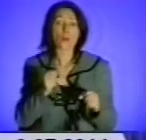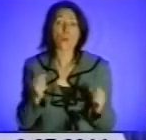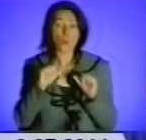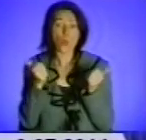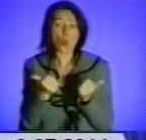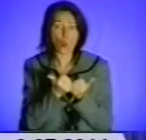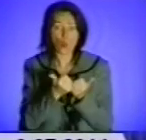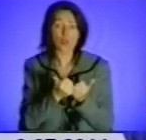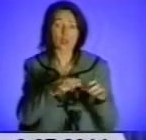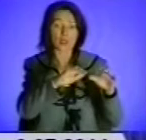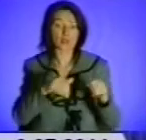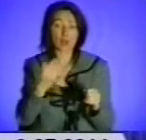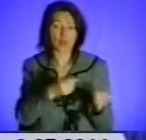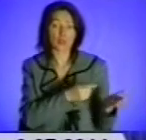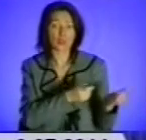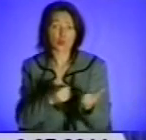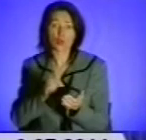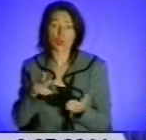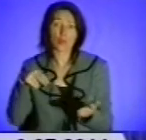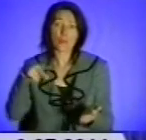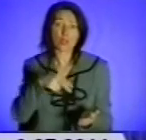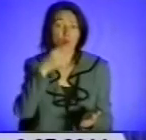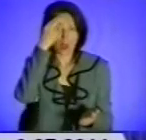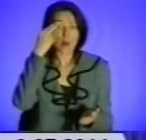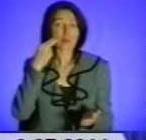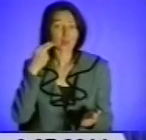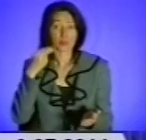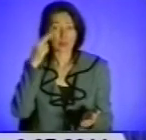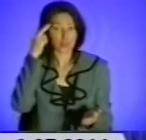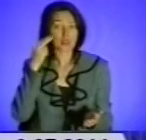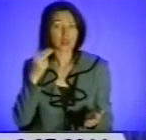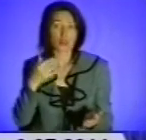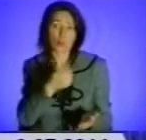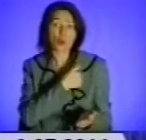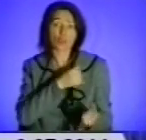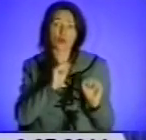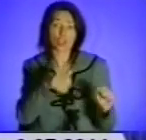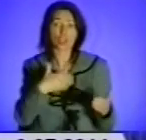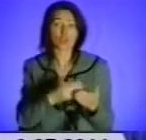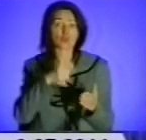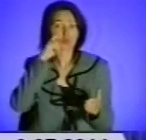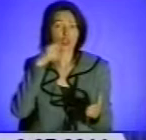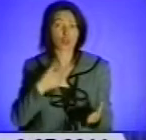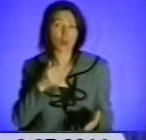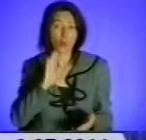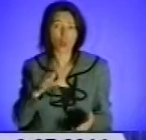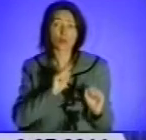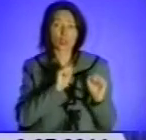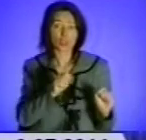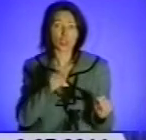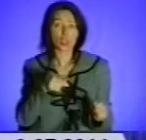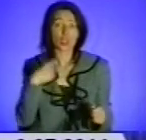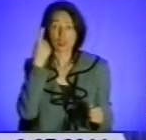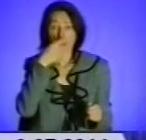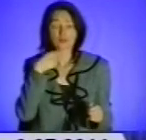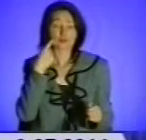них зброю і підемо партизанити. Тобто ми хочемо захищати свою батьківщину, і ми будемо її захищати на власний розсуд і в